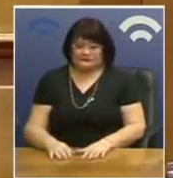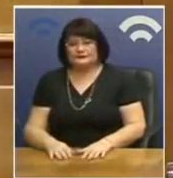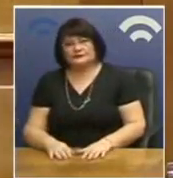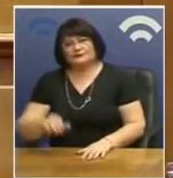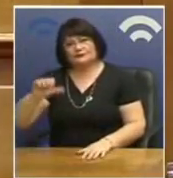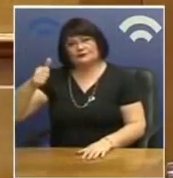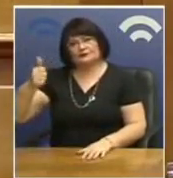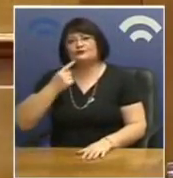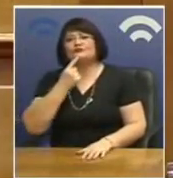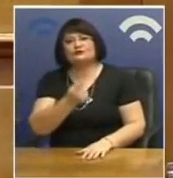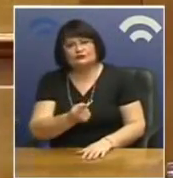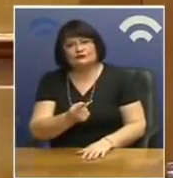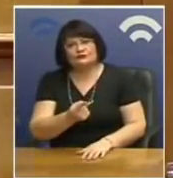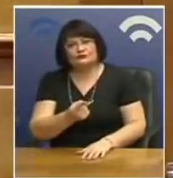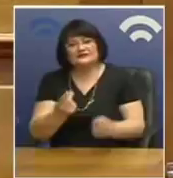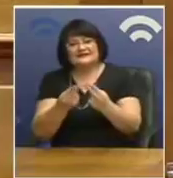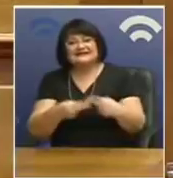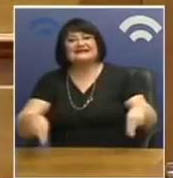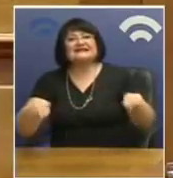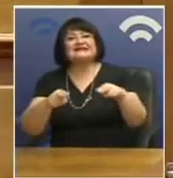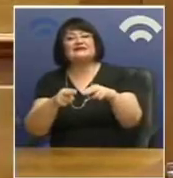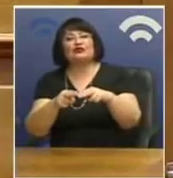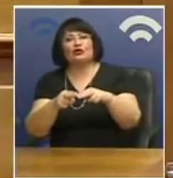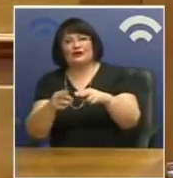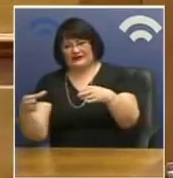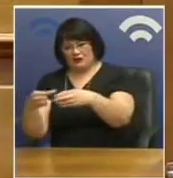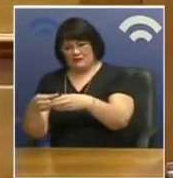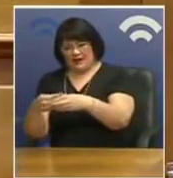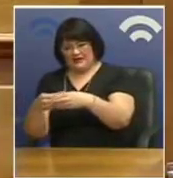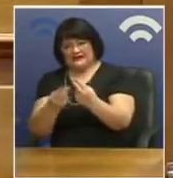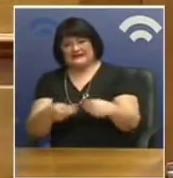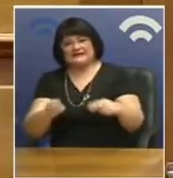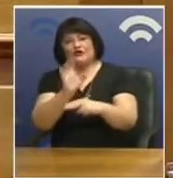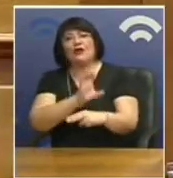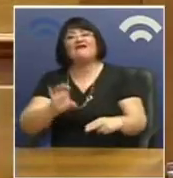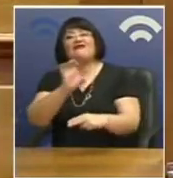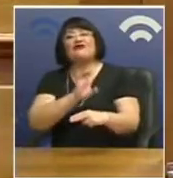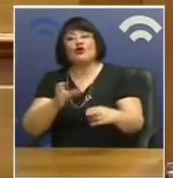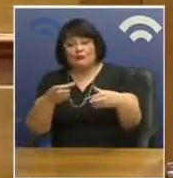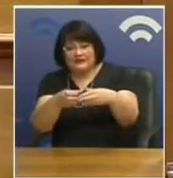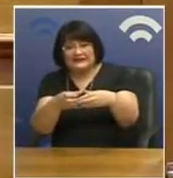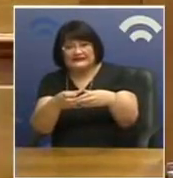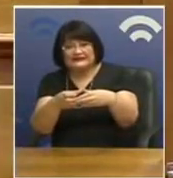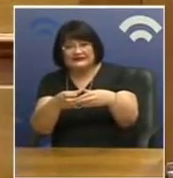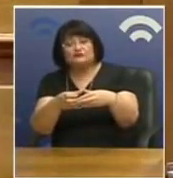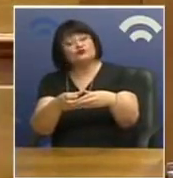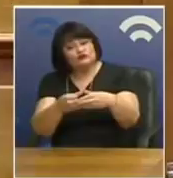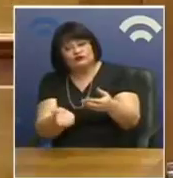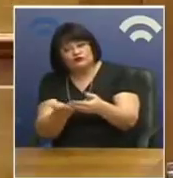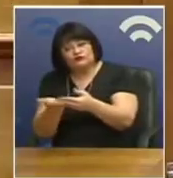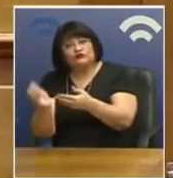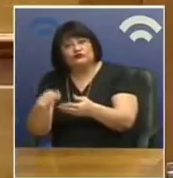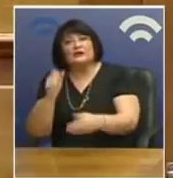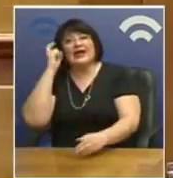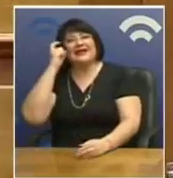που είναι σκέλος του Συμβουλίου της Ευρώπης, το Συμβούλιο της Ευρώπης ήταν αυτό που ενθάρρυνε με έκθεσή